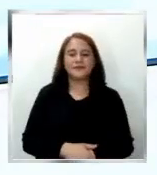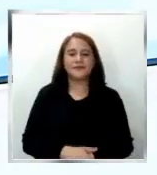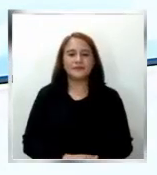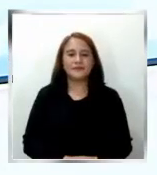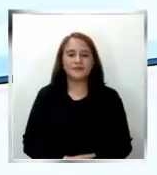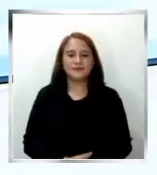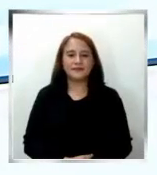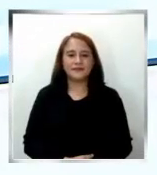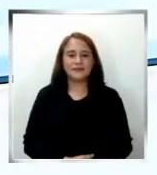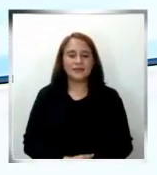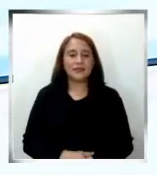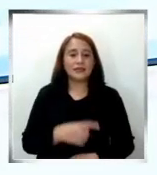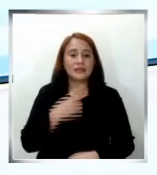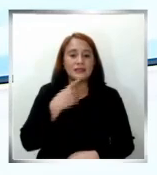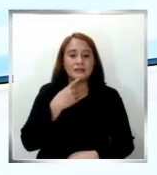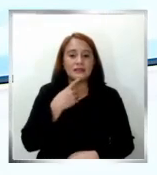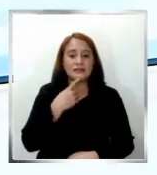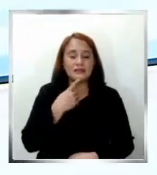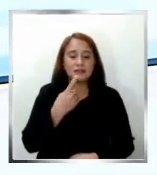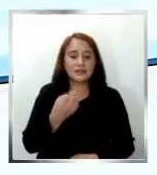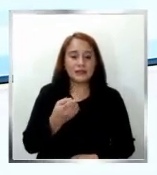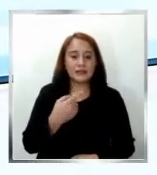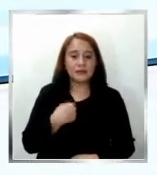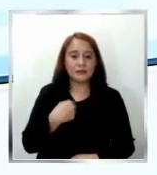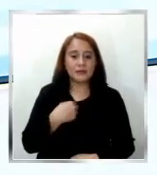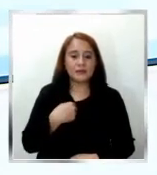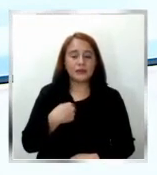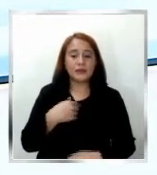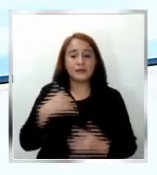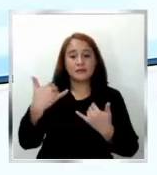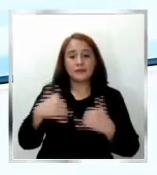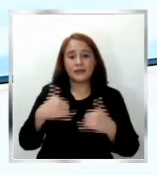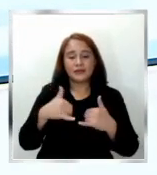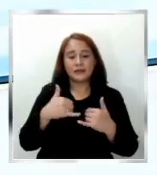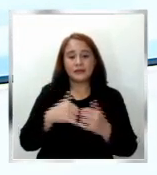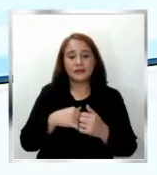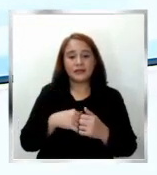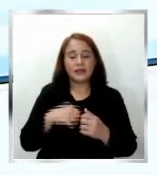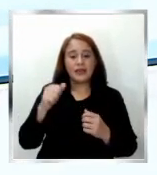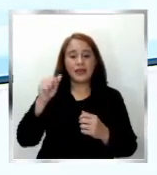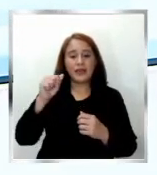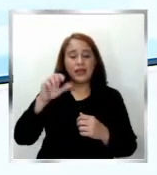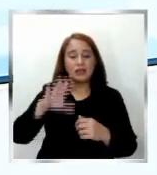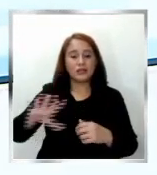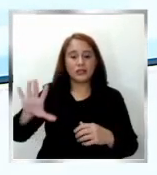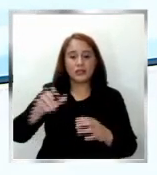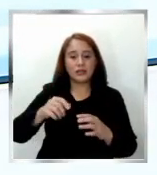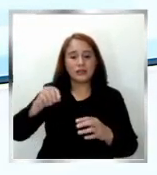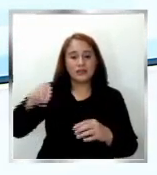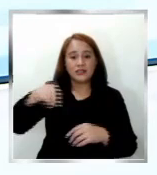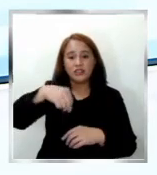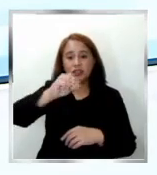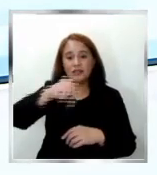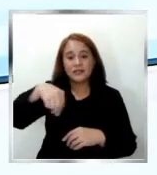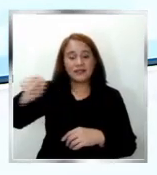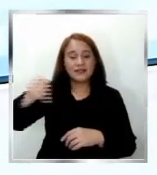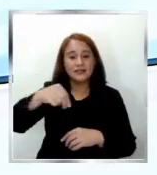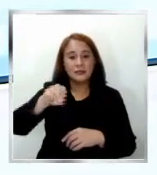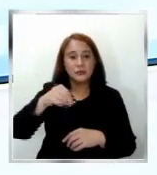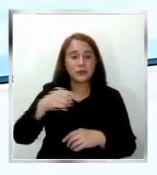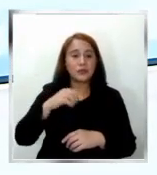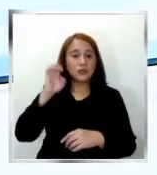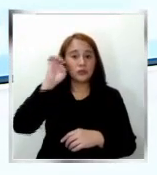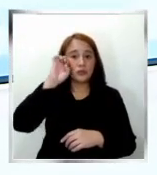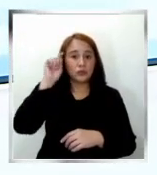Pag sinabing chess, isa sa mga tinitingala sa buong mundo, ang Asia's first grandmaster na si Eugene Torre. Kamakailan, muli siyang nagbigay